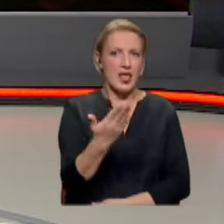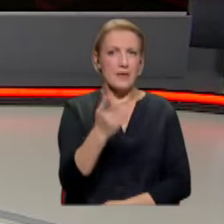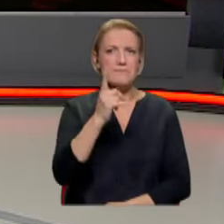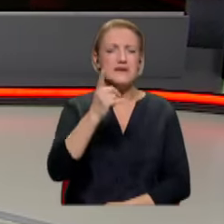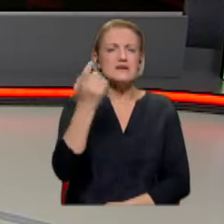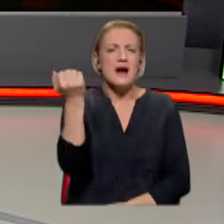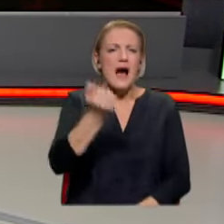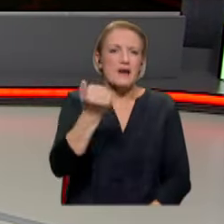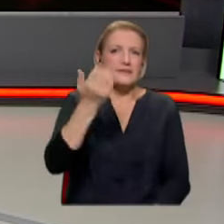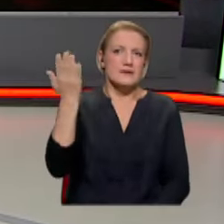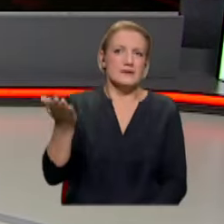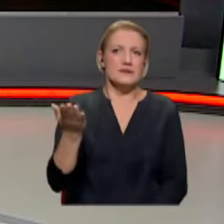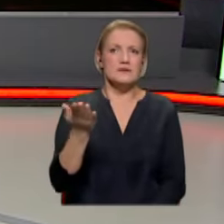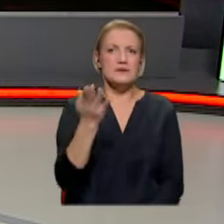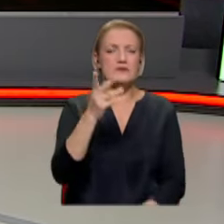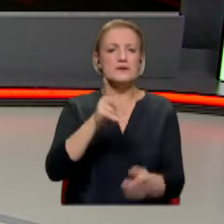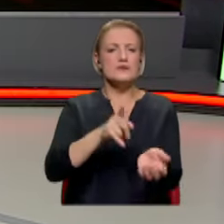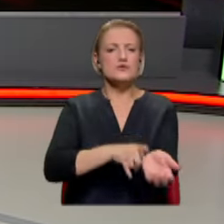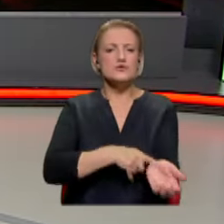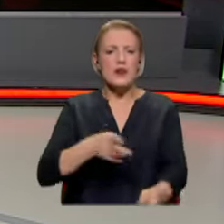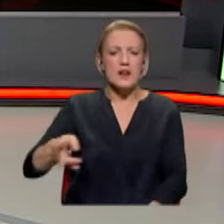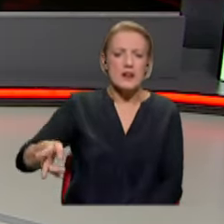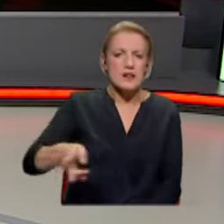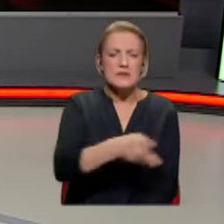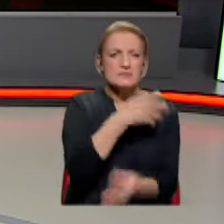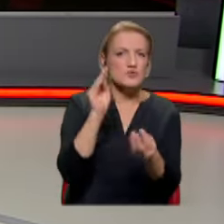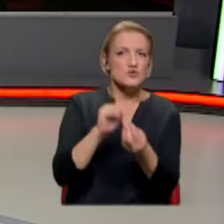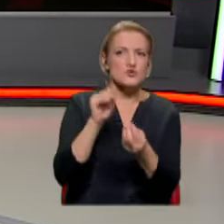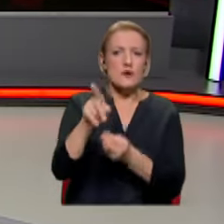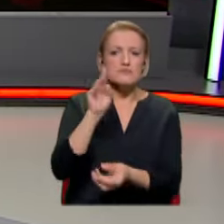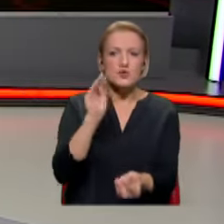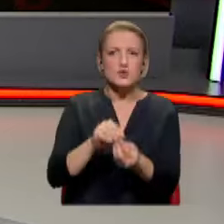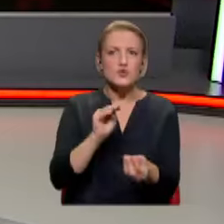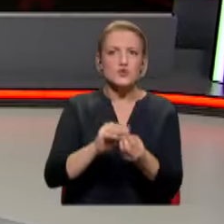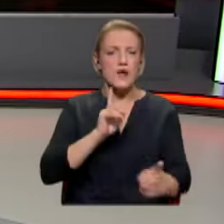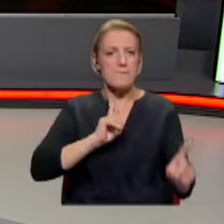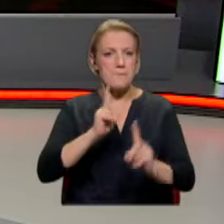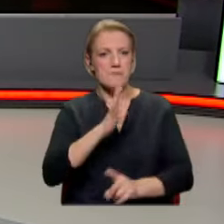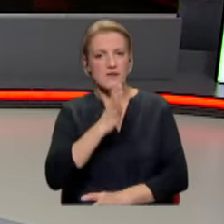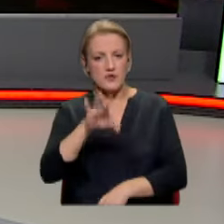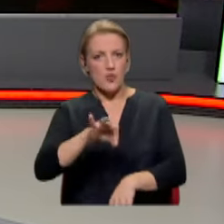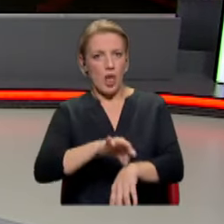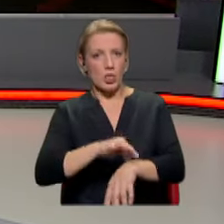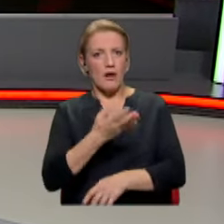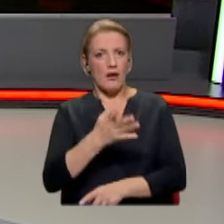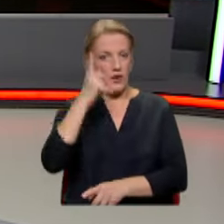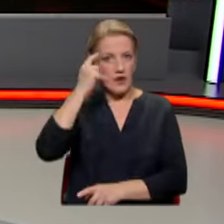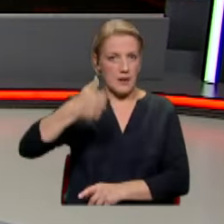bir cani soykırımla suçlanıyor ve bula bu suçla da yargılanıyor Şu